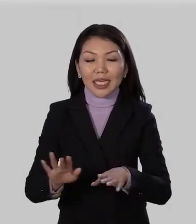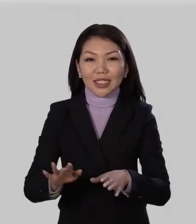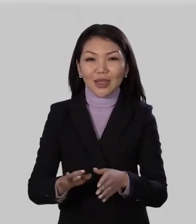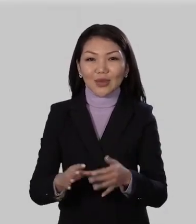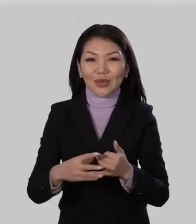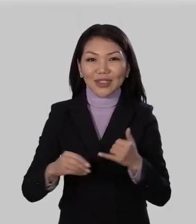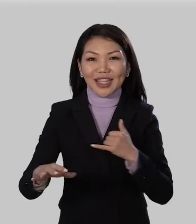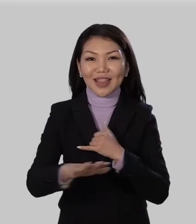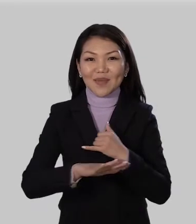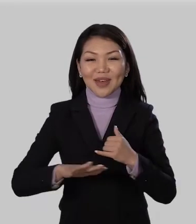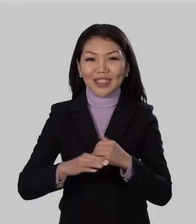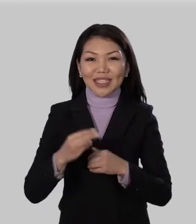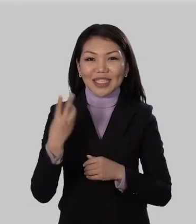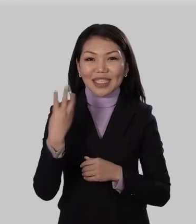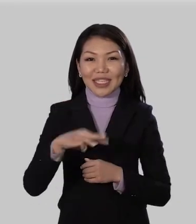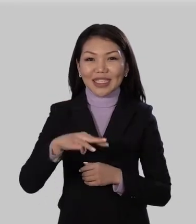на береге